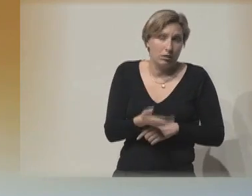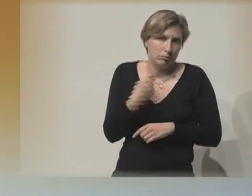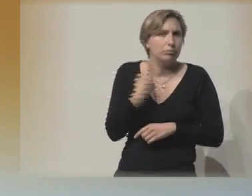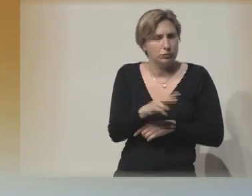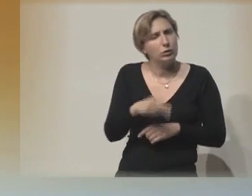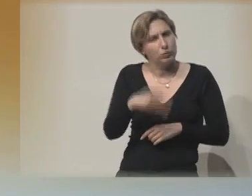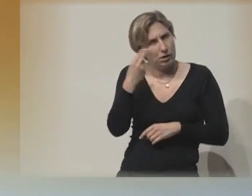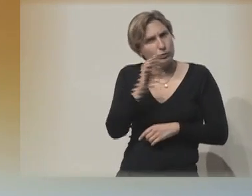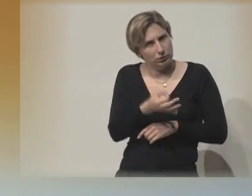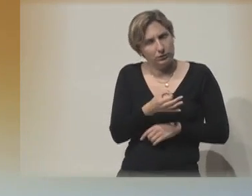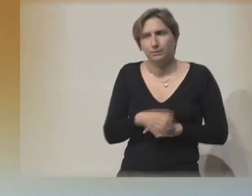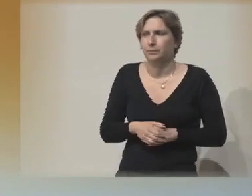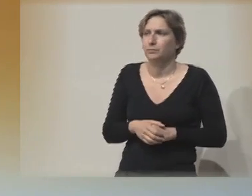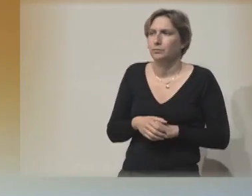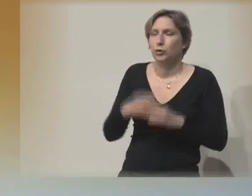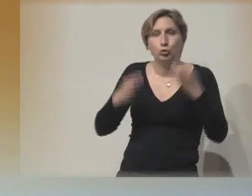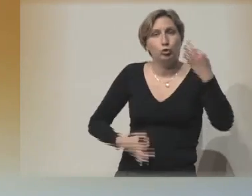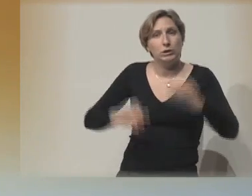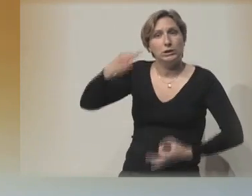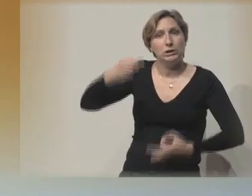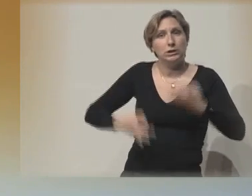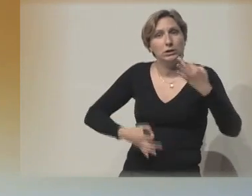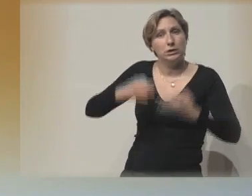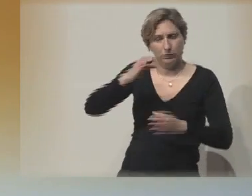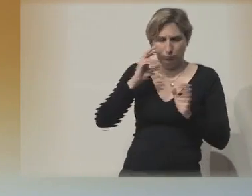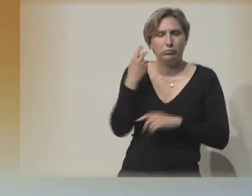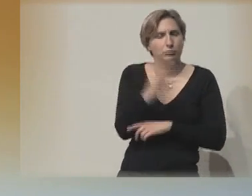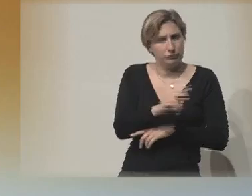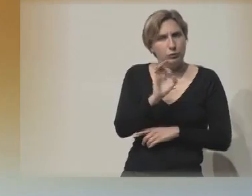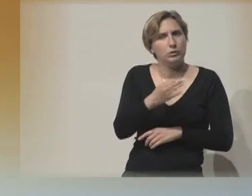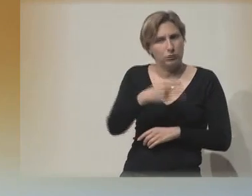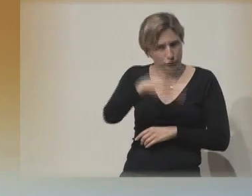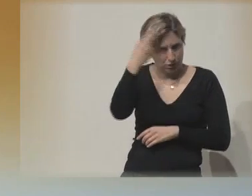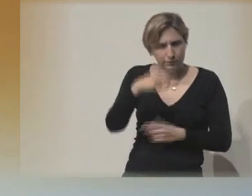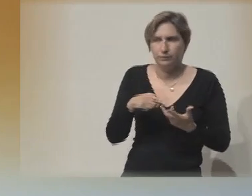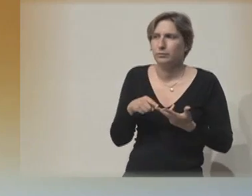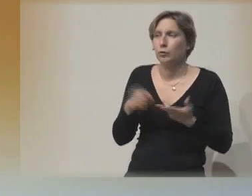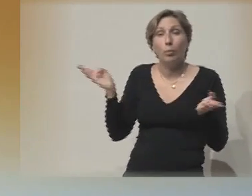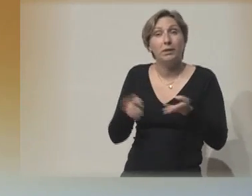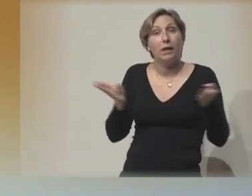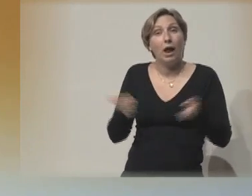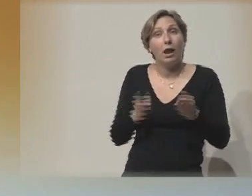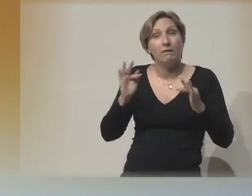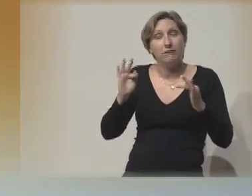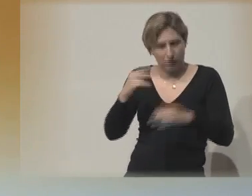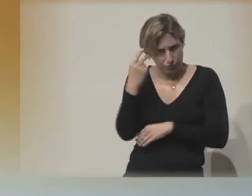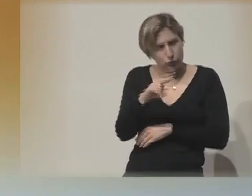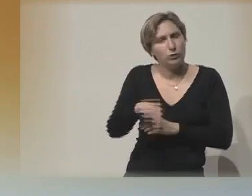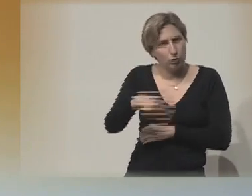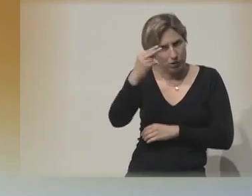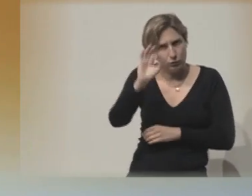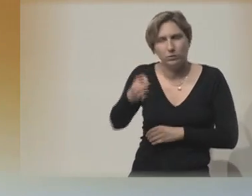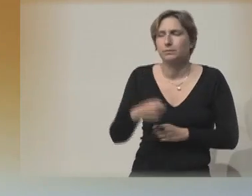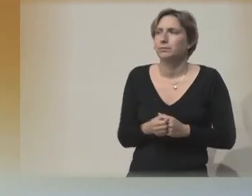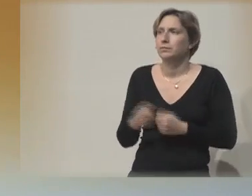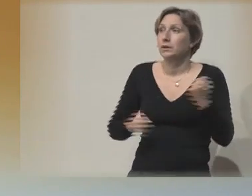nationale. La justice, c'est une question nationale. L'hôpital, c'est une question nationale. Les services